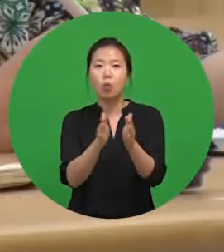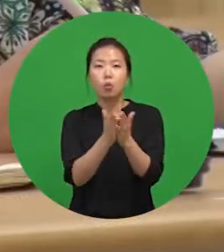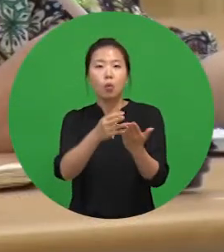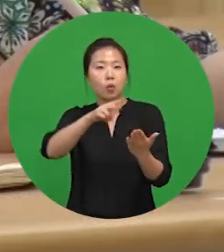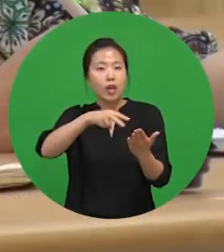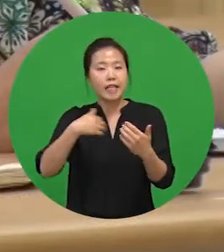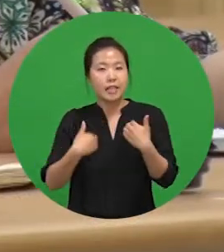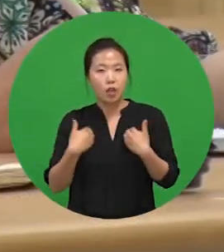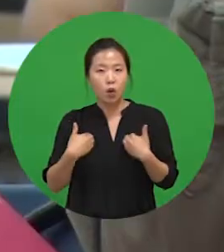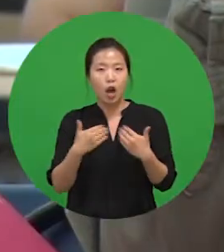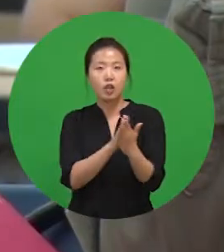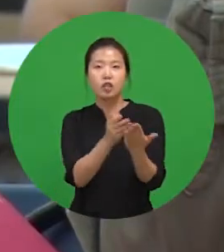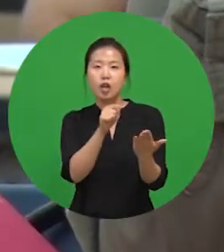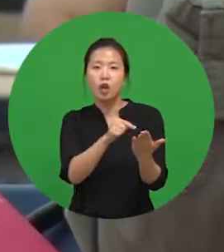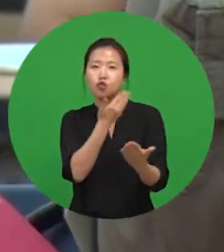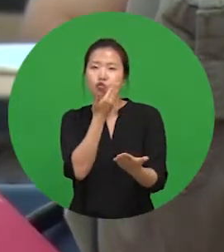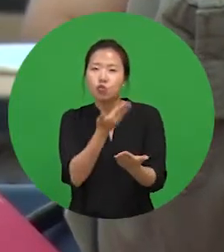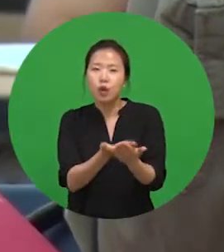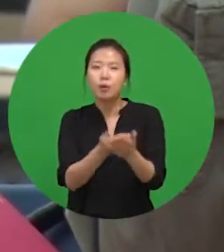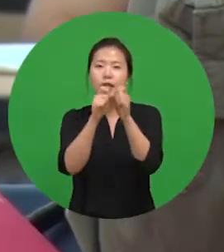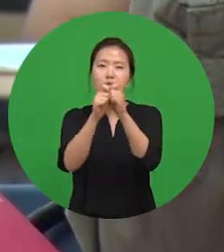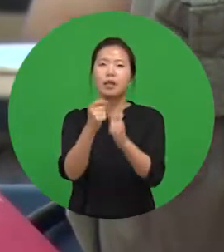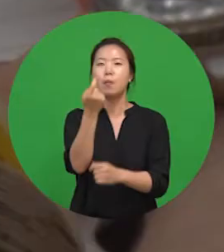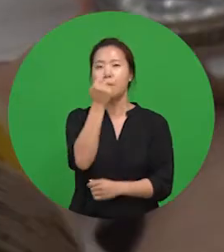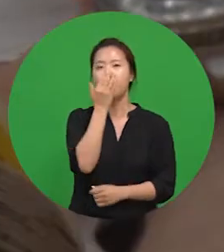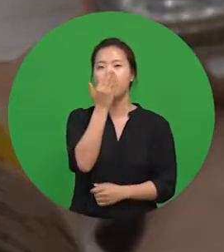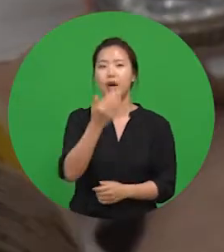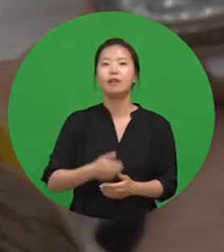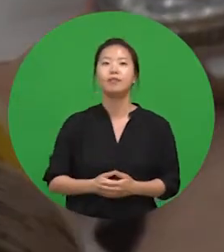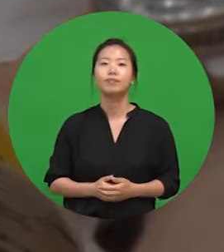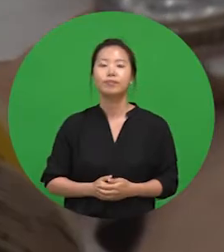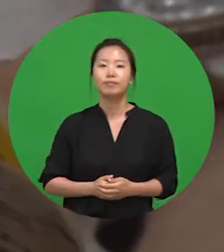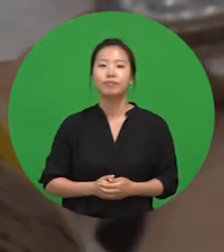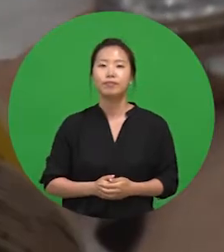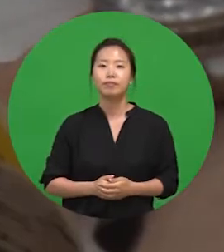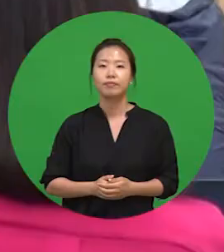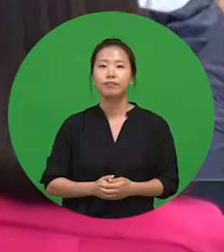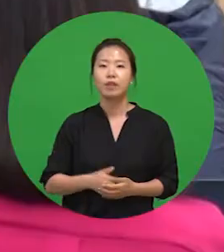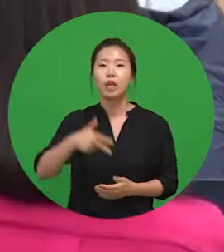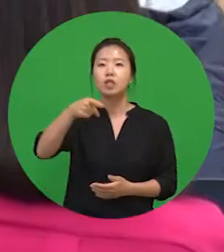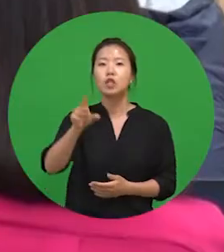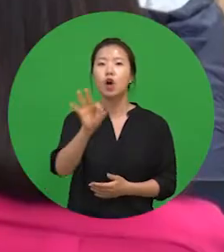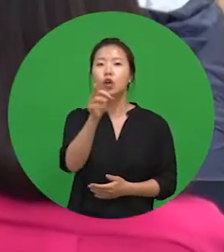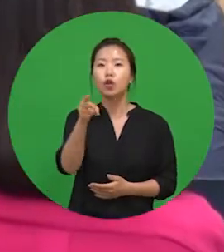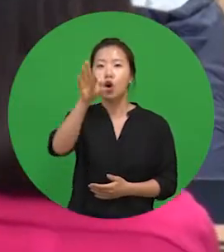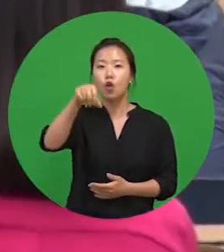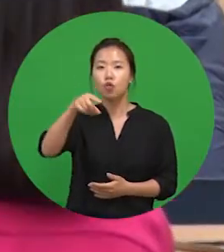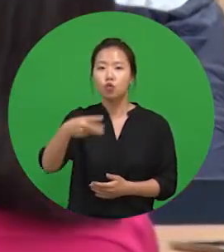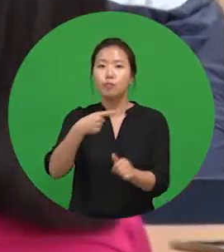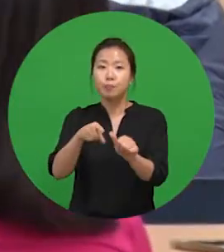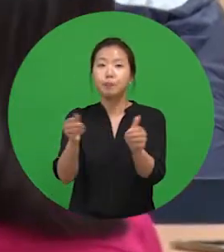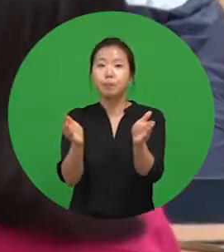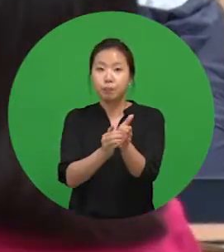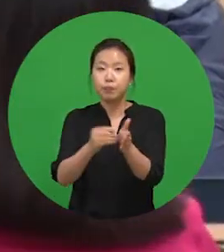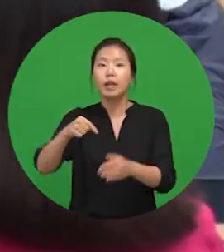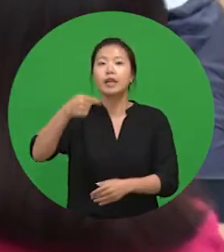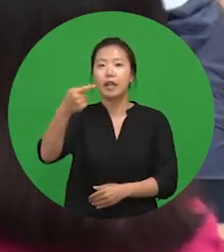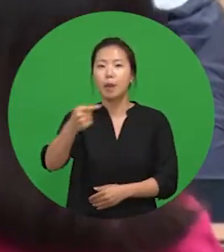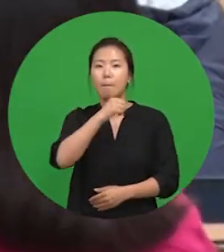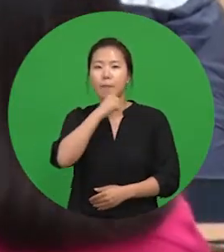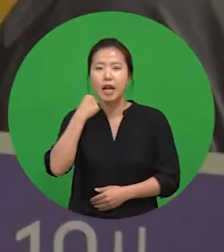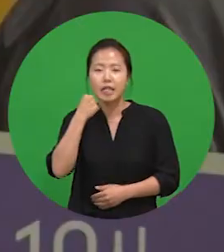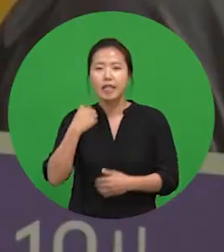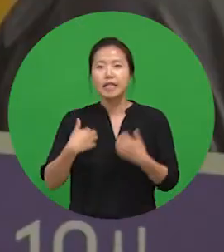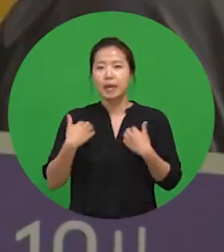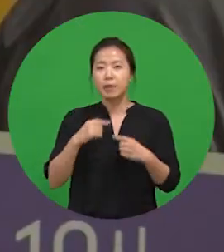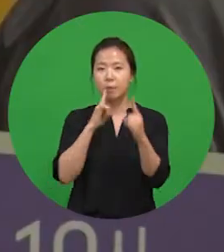구민들은 독서의 즐거움과 책의 중요성에 대해 자세히 알 수 있었습니다. 정여울 작가의 강의에 이어 다음